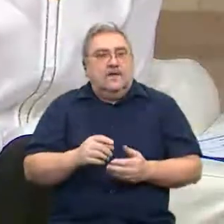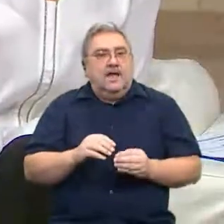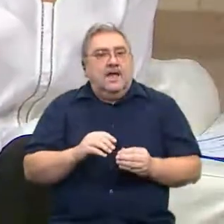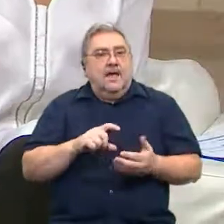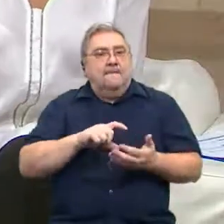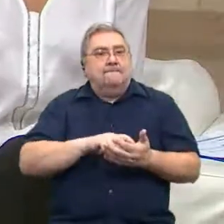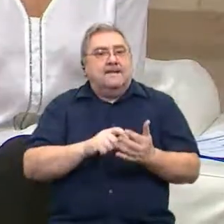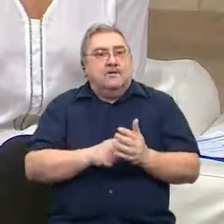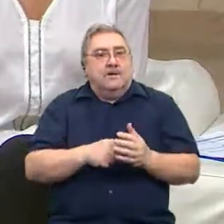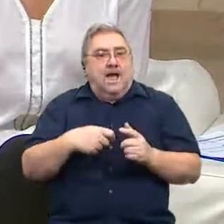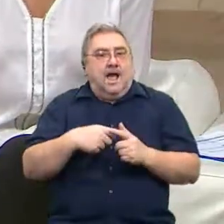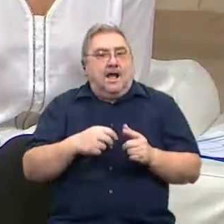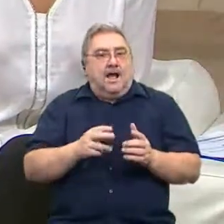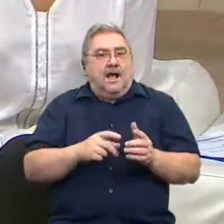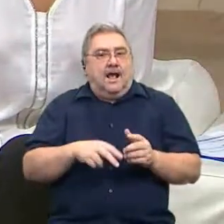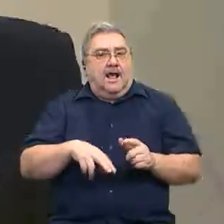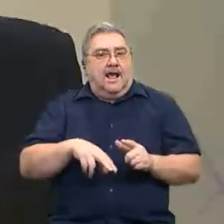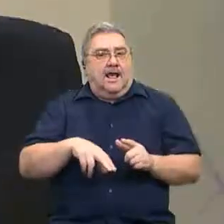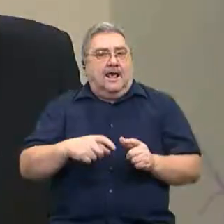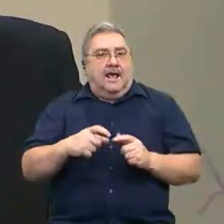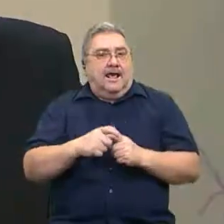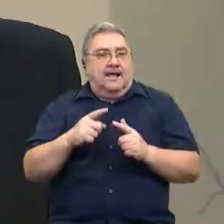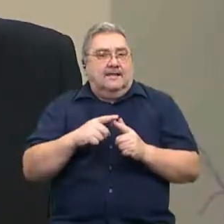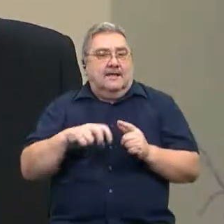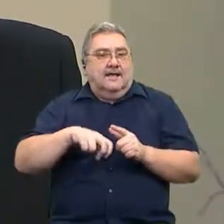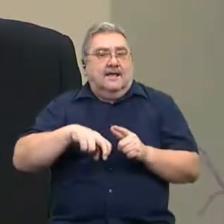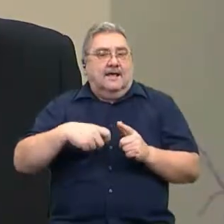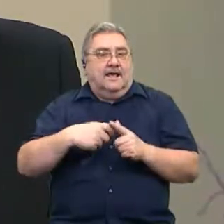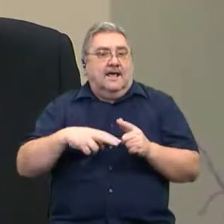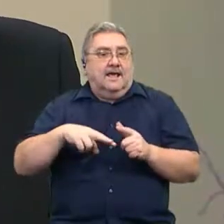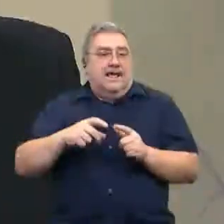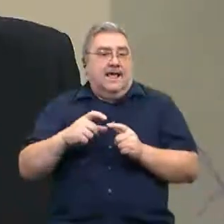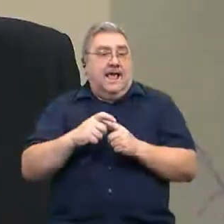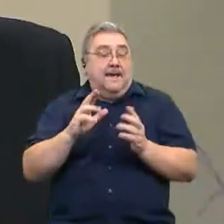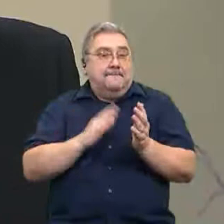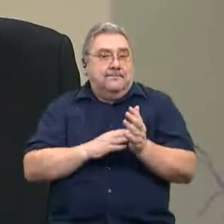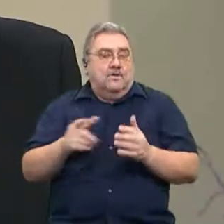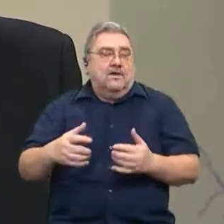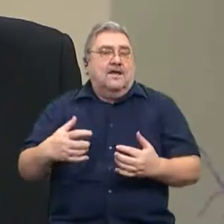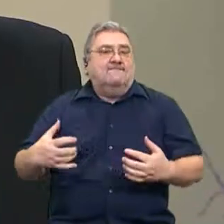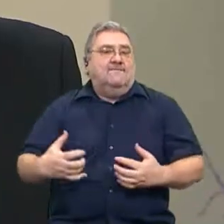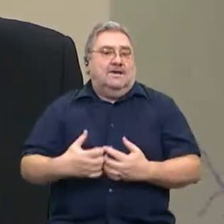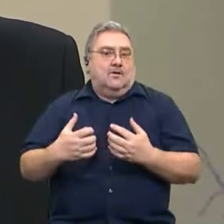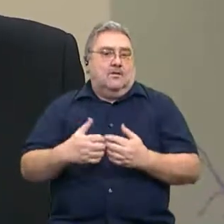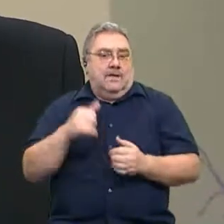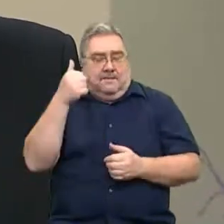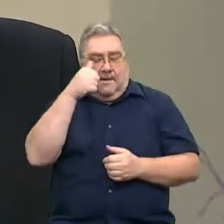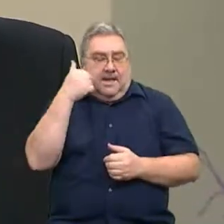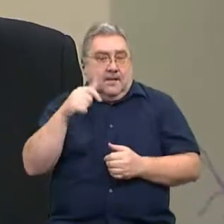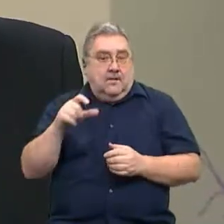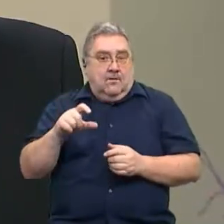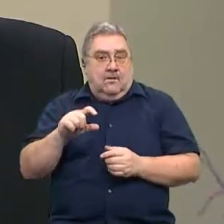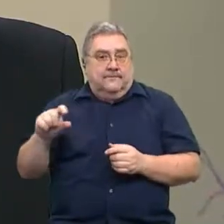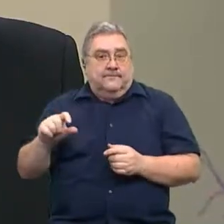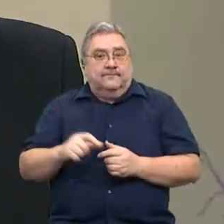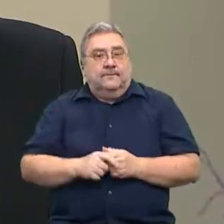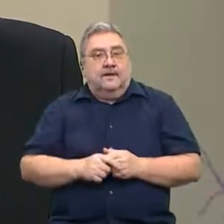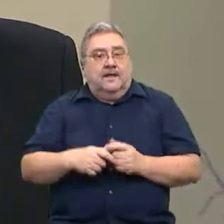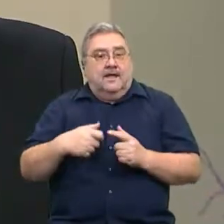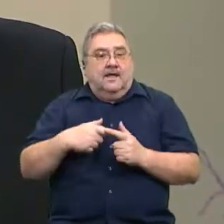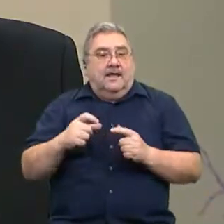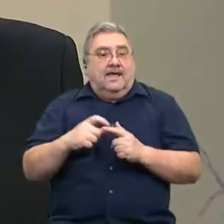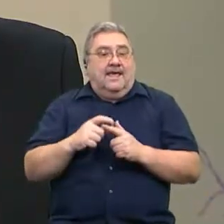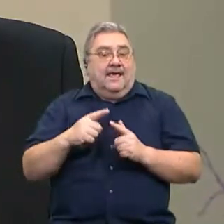CAD/CAM stomatologie. No tak CAD/CAM je obecná název výroby výrobků, které CAD